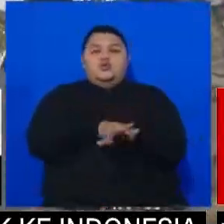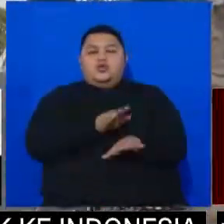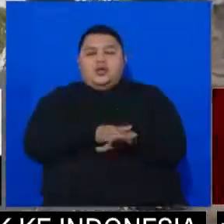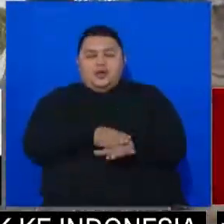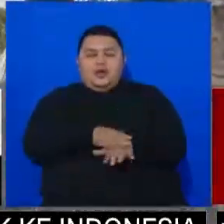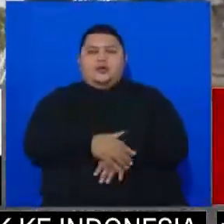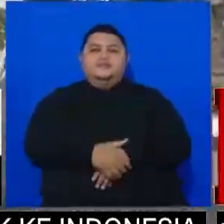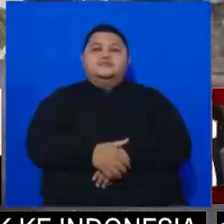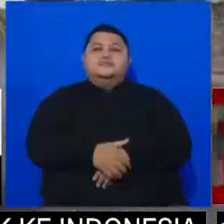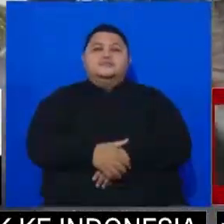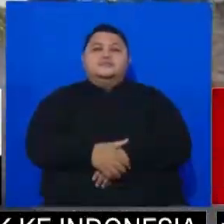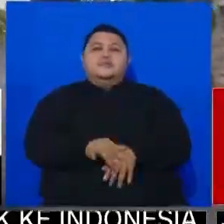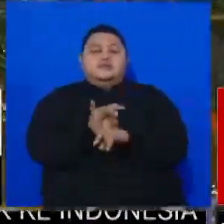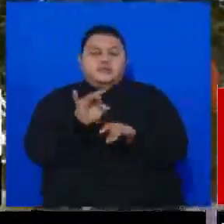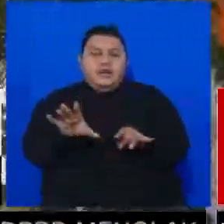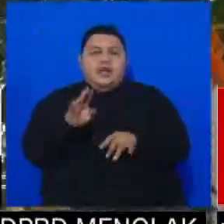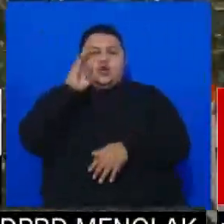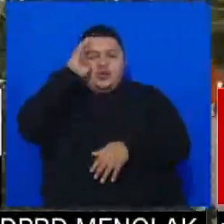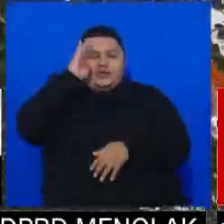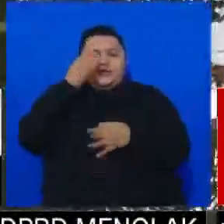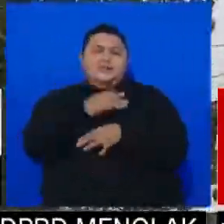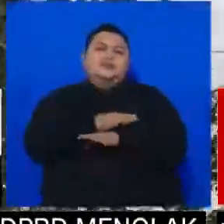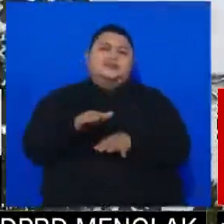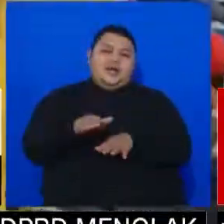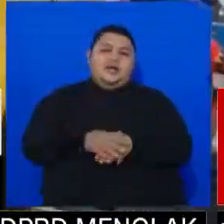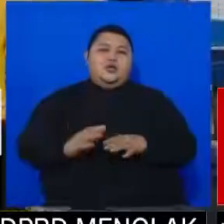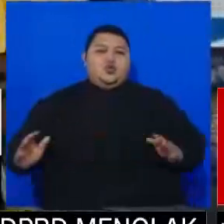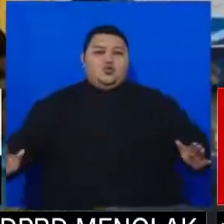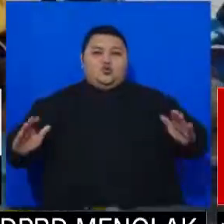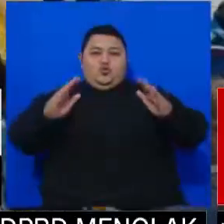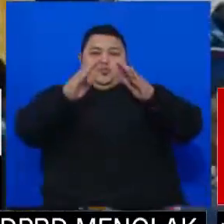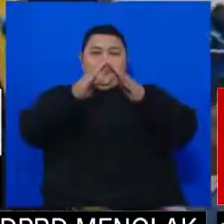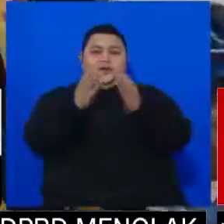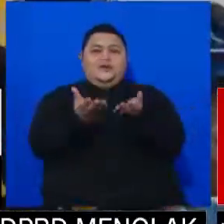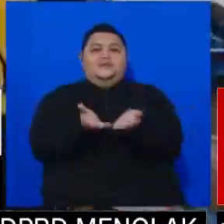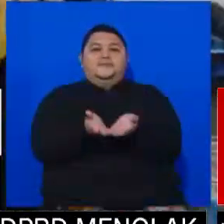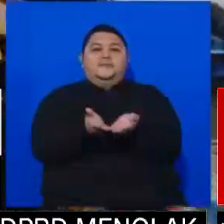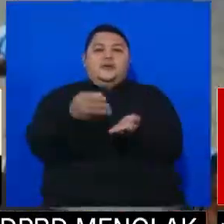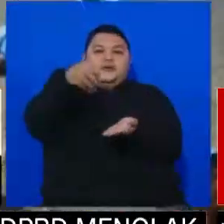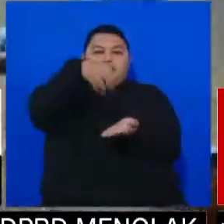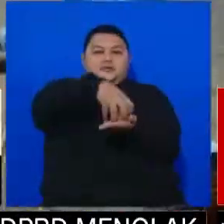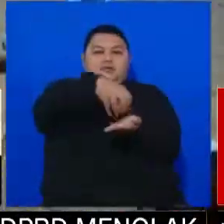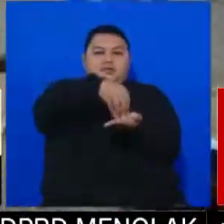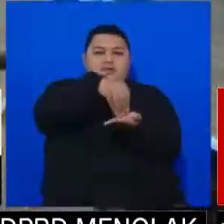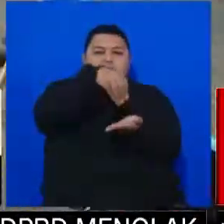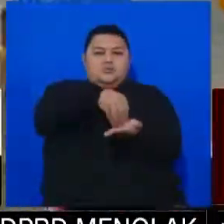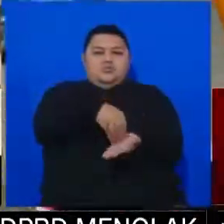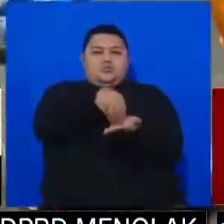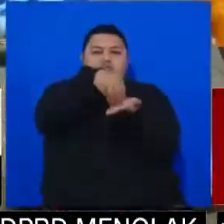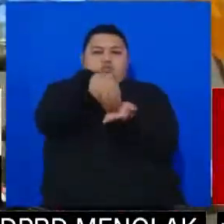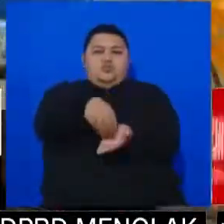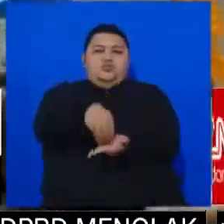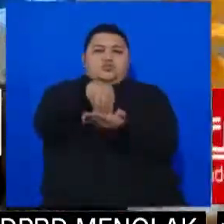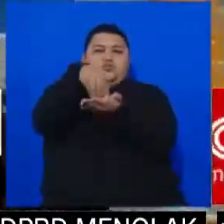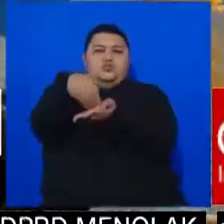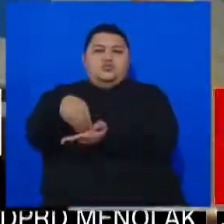Setelah rangkaian prosesi seremonial usai, tumpeng agung dinaikkan ke atas perahu nelayan dan dibawa ke Laut Selatan untuk dilarung